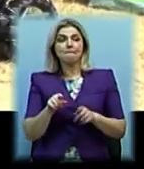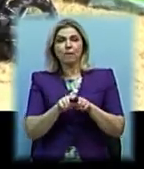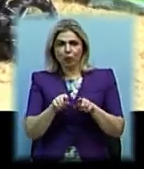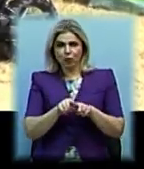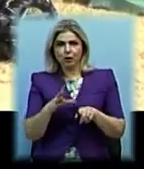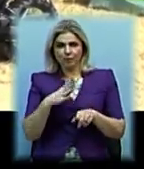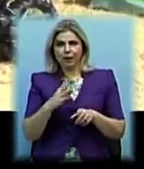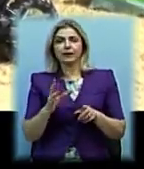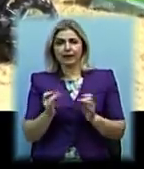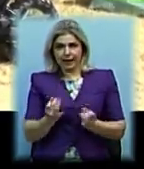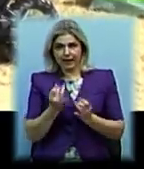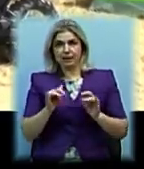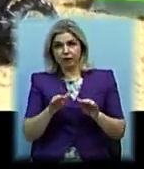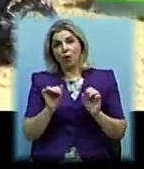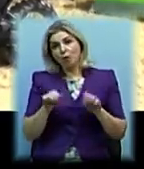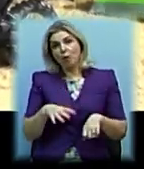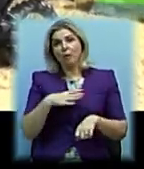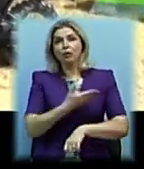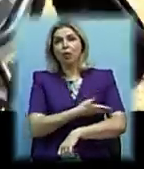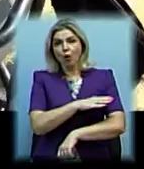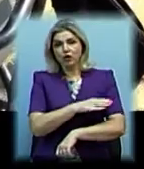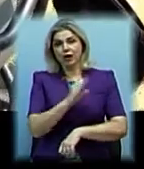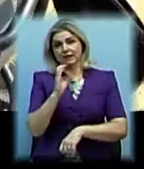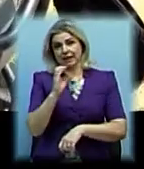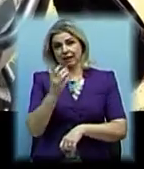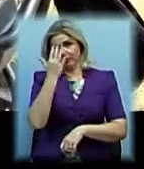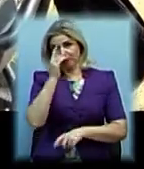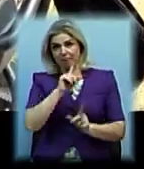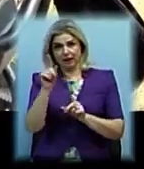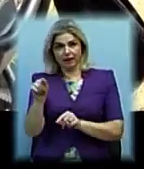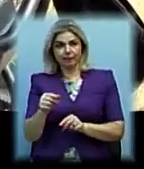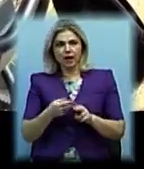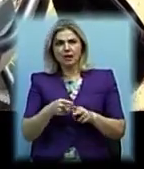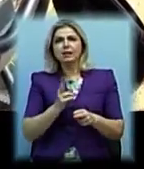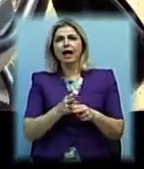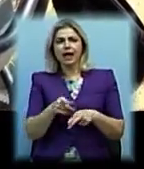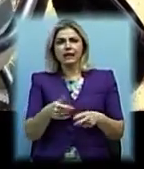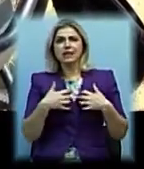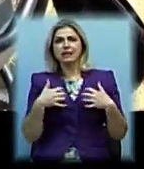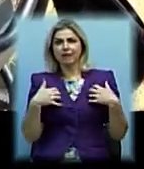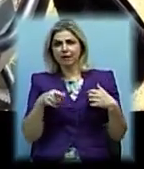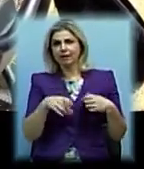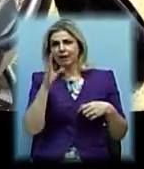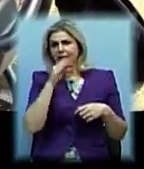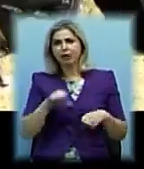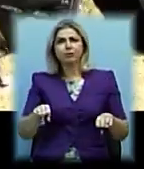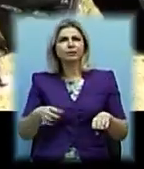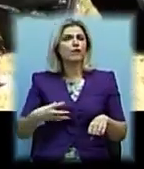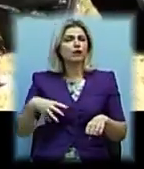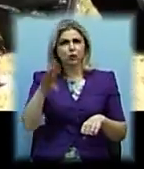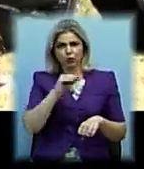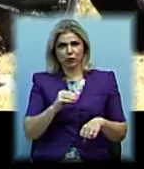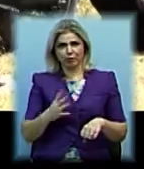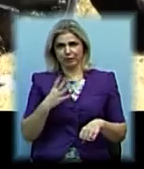з'їздив. І може ще в Польщу поїду в вересні місяці, так що отак от. Цей залізний звір, він проїде майже всюди. Або ладно,